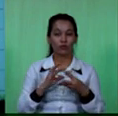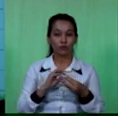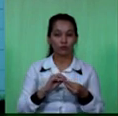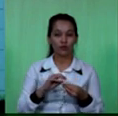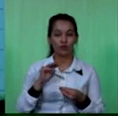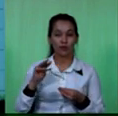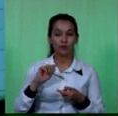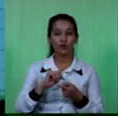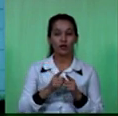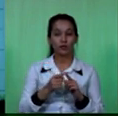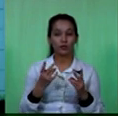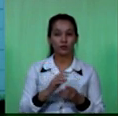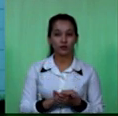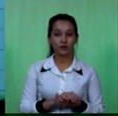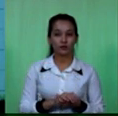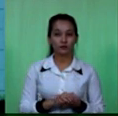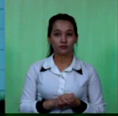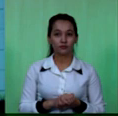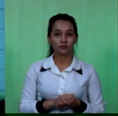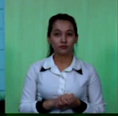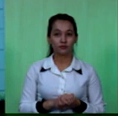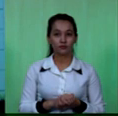bir-biriga qo'shamiz. Qo'shishda esa